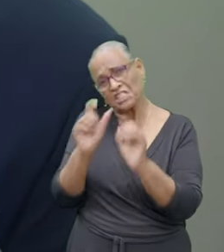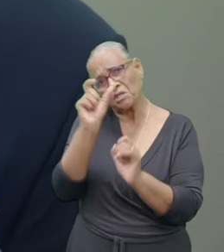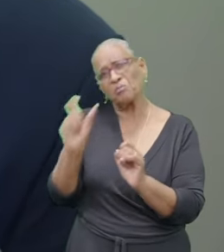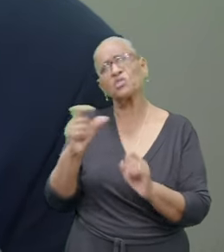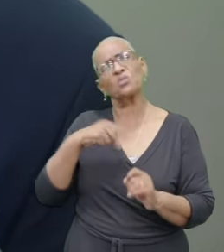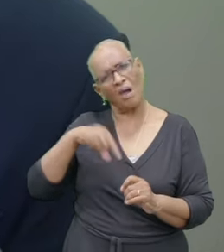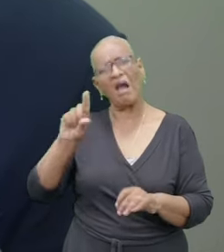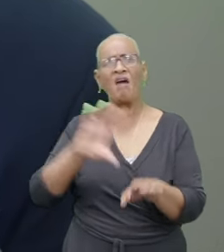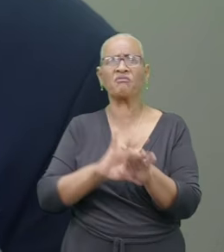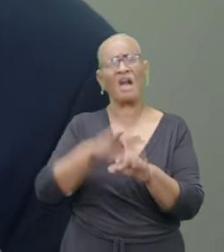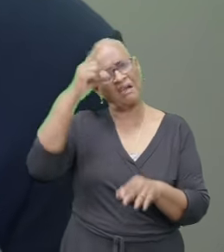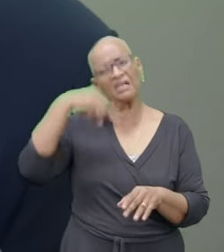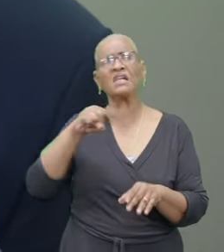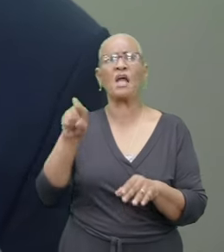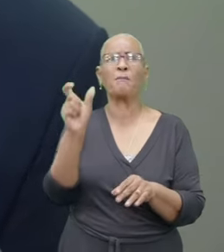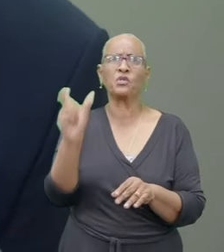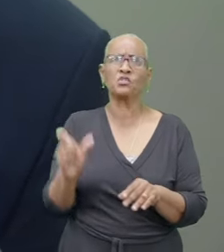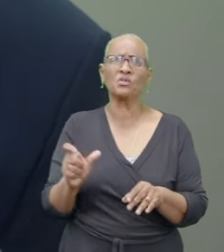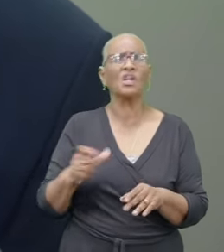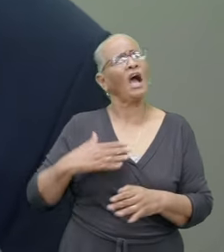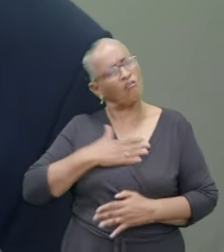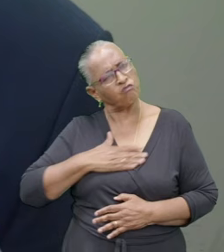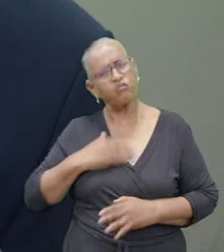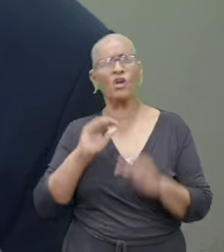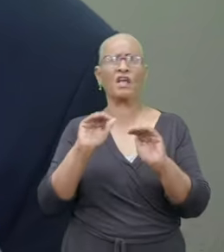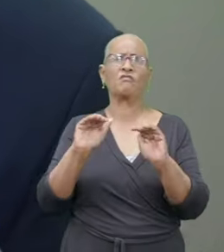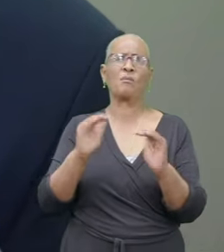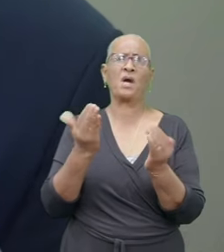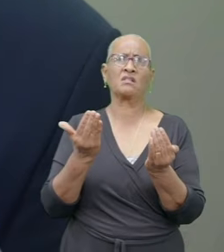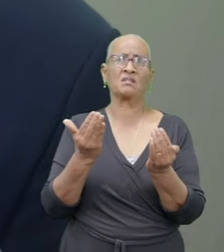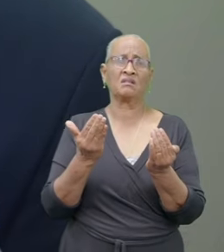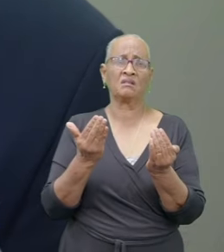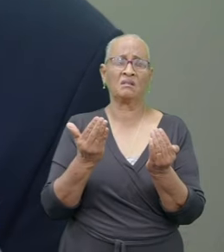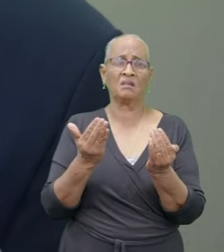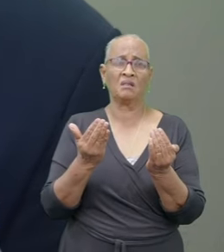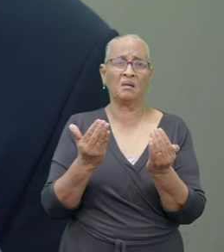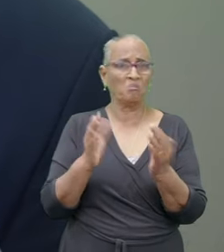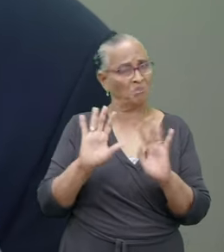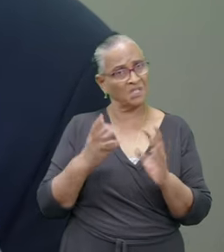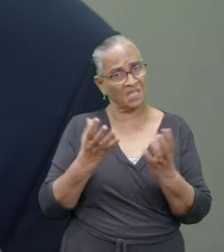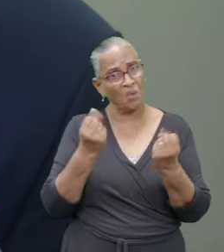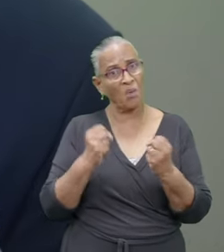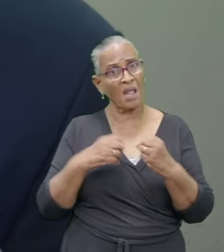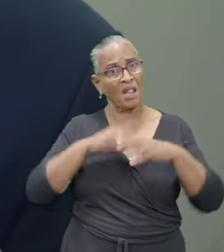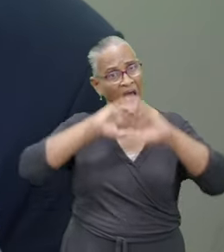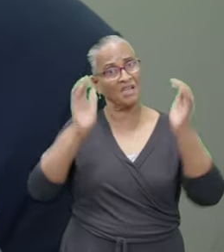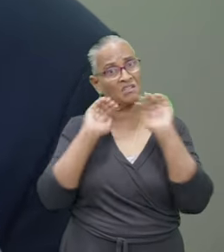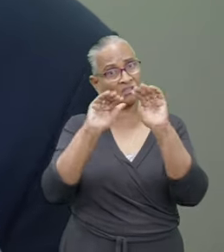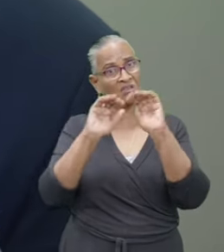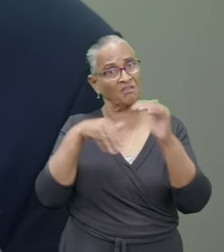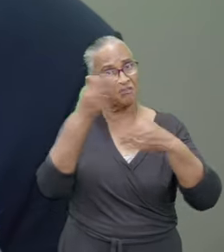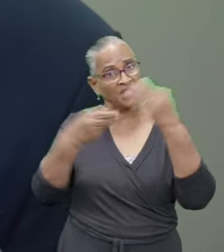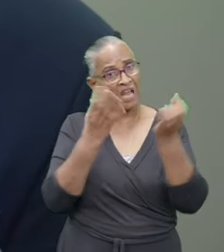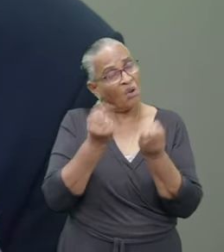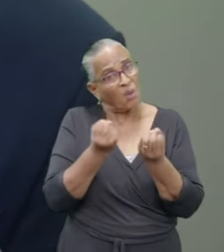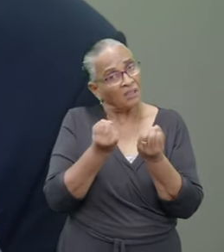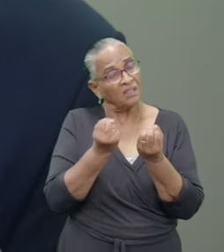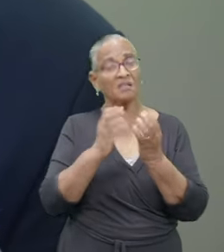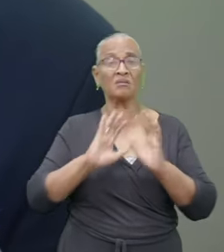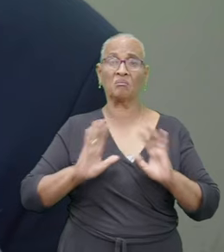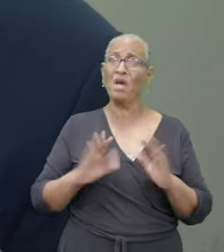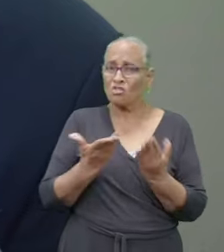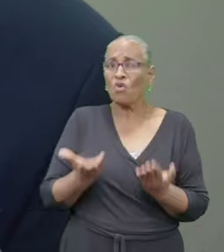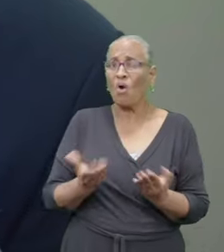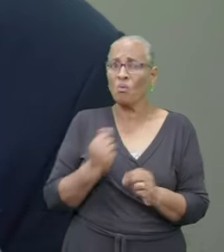precies aangeven als zij. Het gaat ook om gevoelige informatie soms. Misschien wil men niet alles vertellen. Maar dit is de trend. Zo werkt